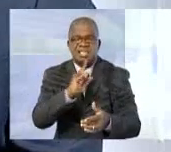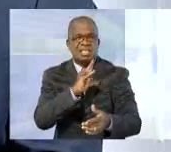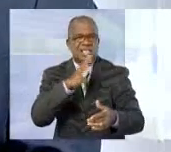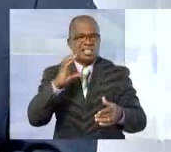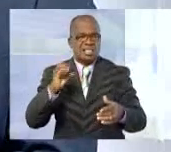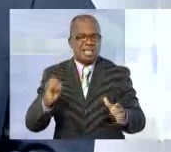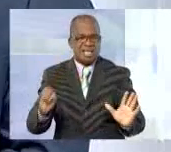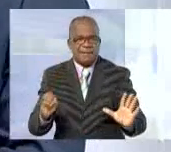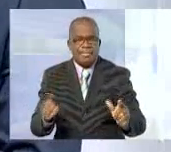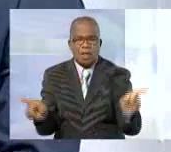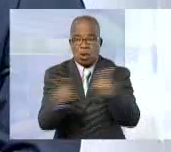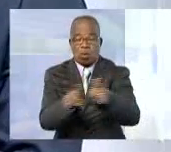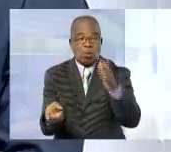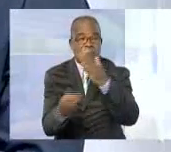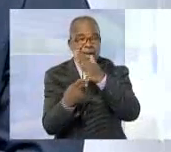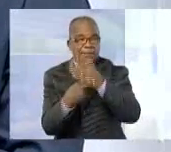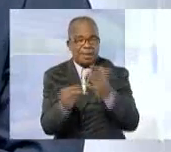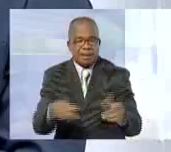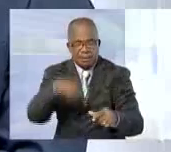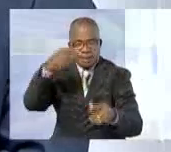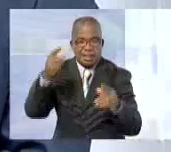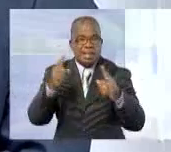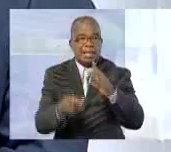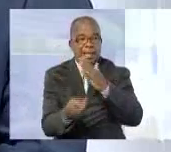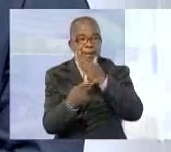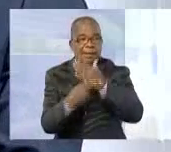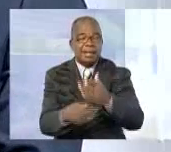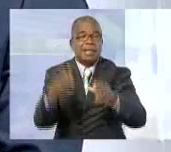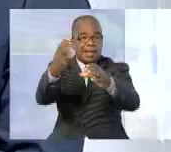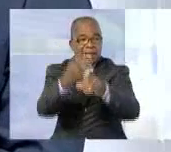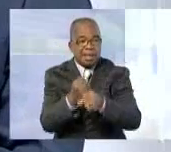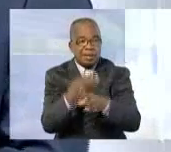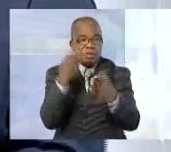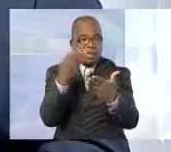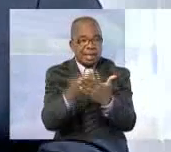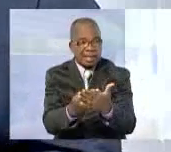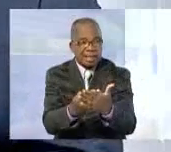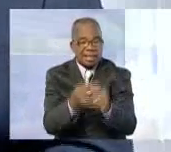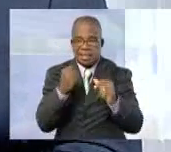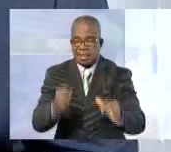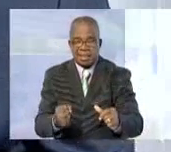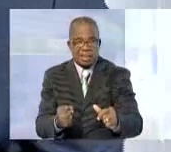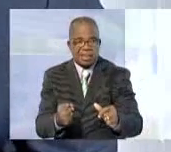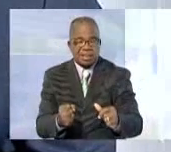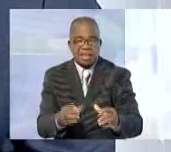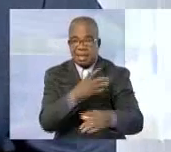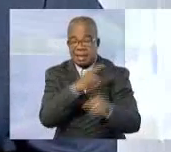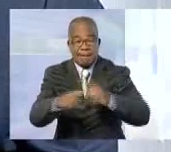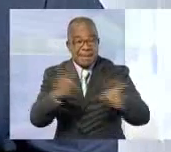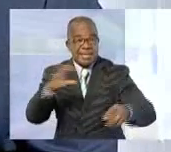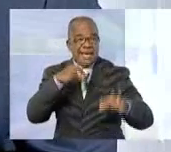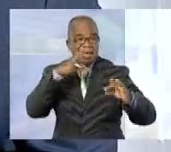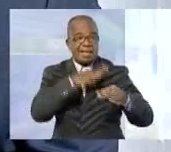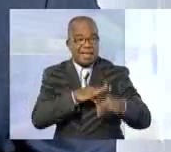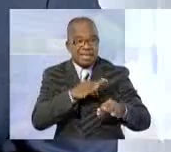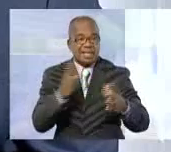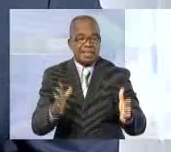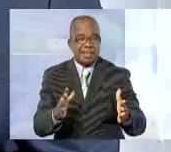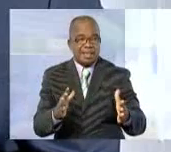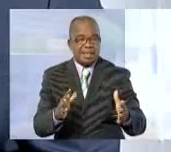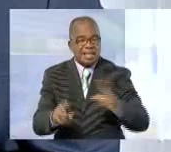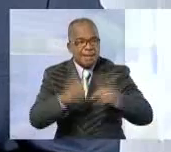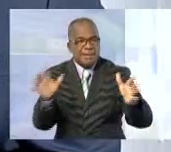banque, c'est recevoir des dépôts du public, mais aussi mettre des moyens de paiement. Ils n'apportent rien du tout. Et ce qui est